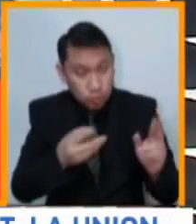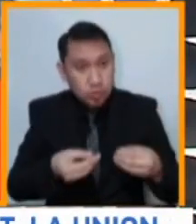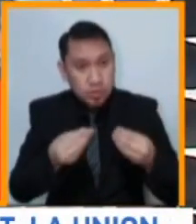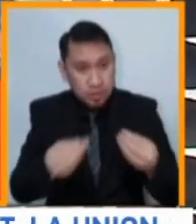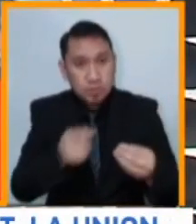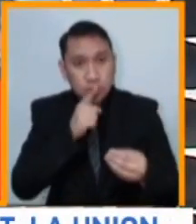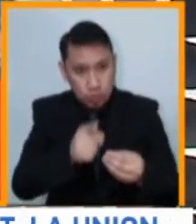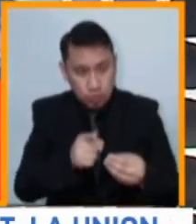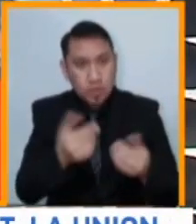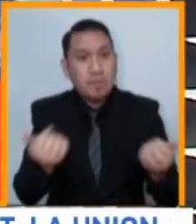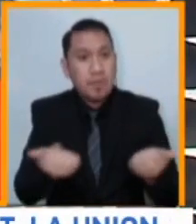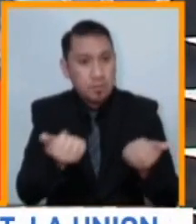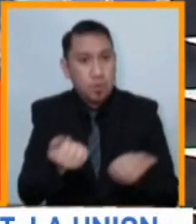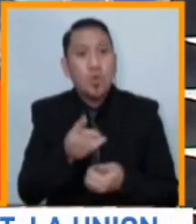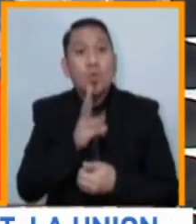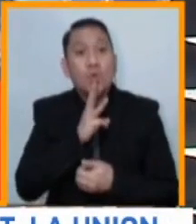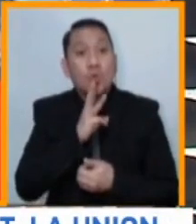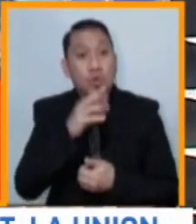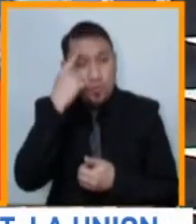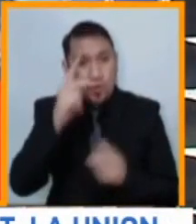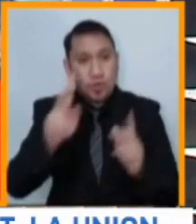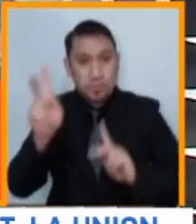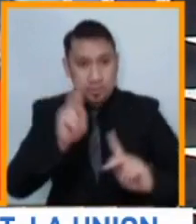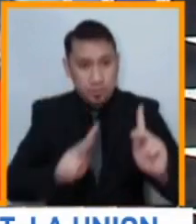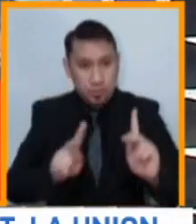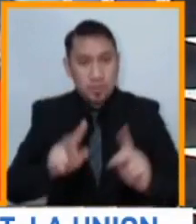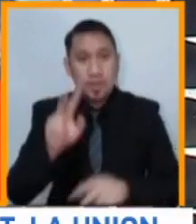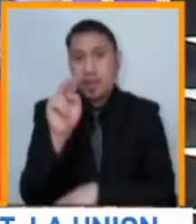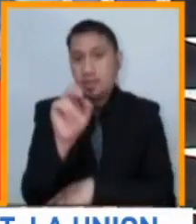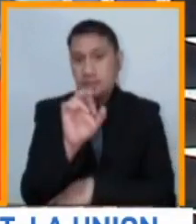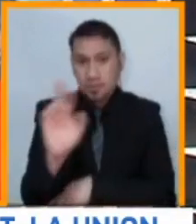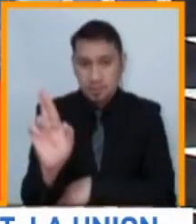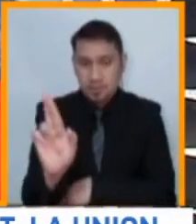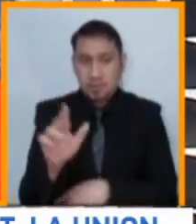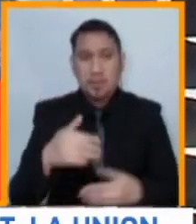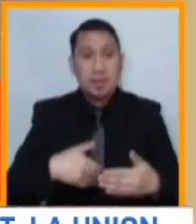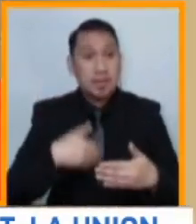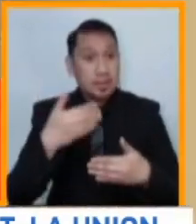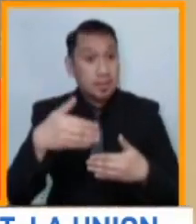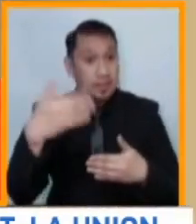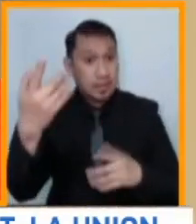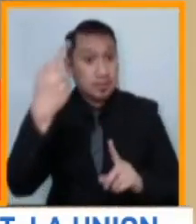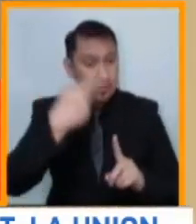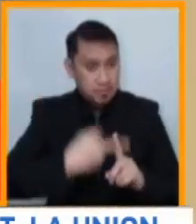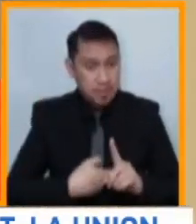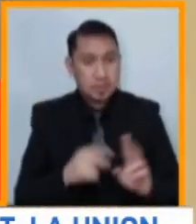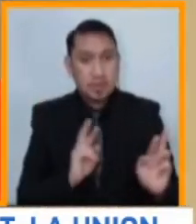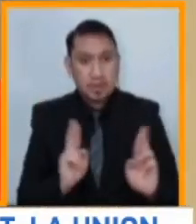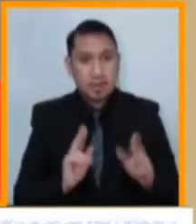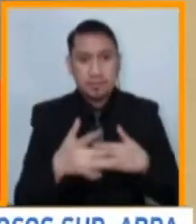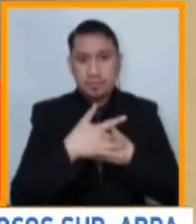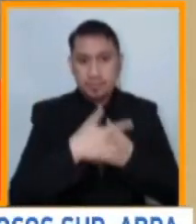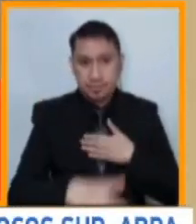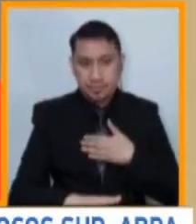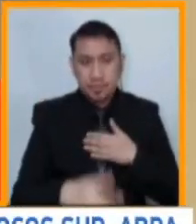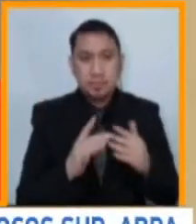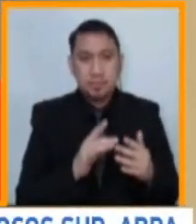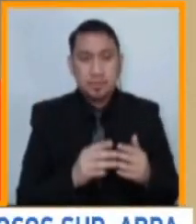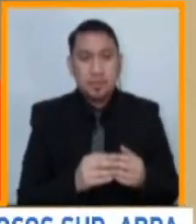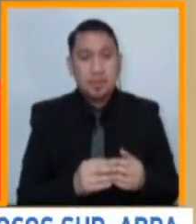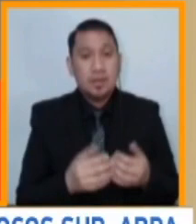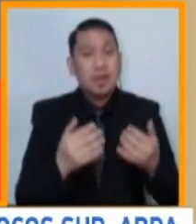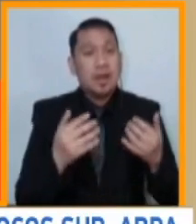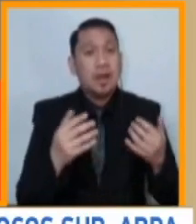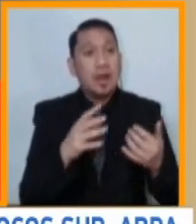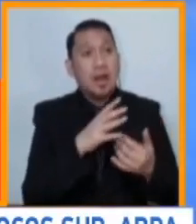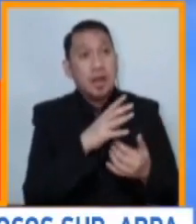natin para po sa Metro Manila itong mga susunod na buwan po, particular ng summer. At ganun po lang po, no? Ay may